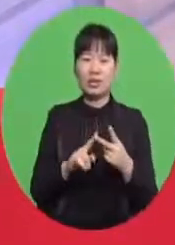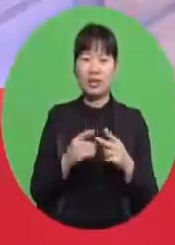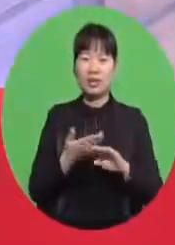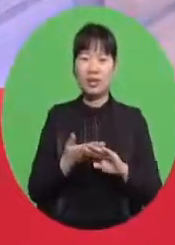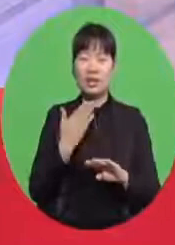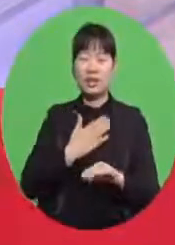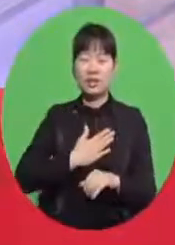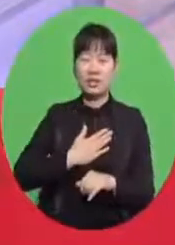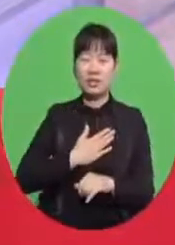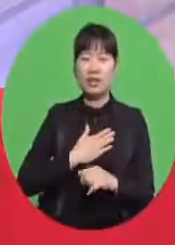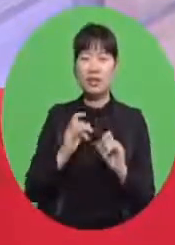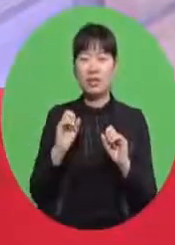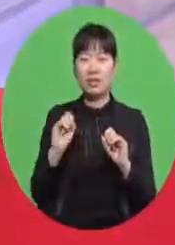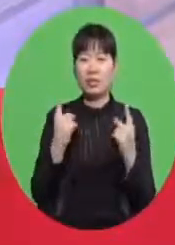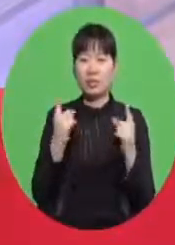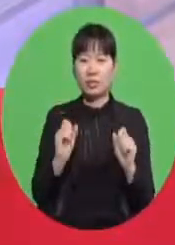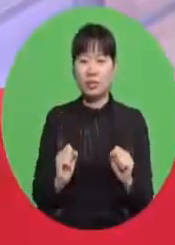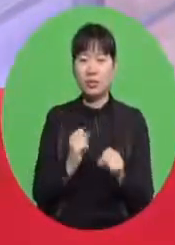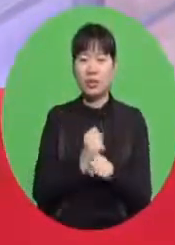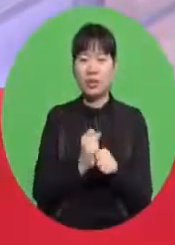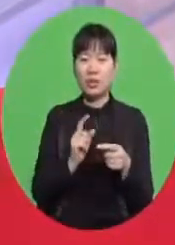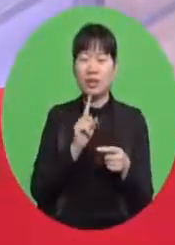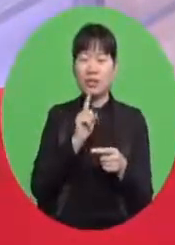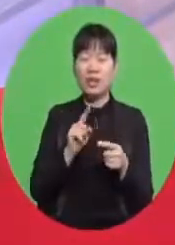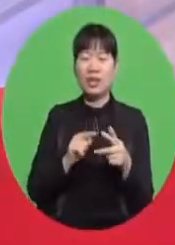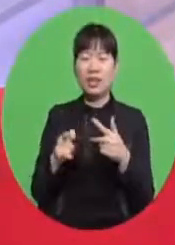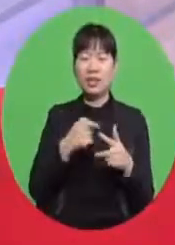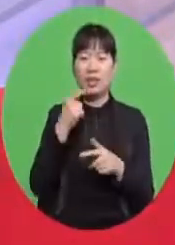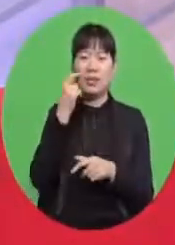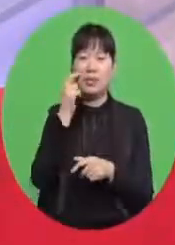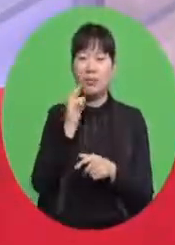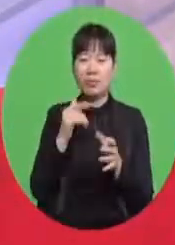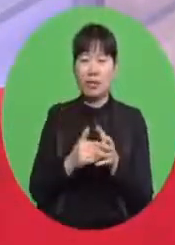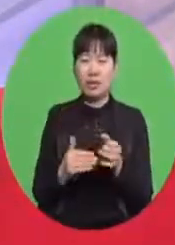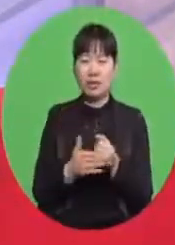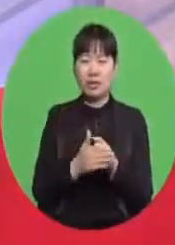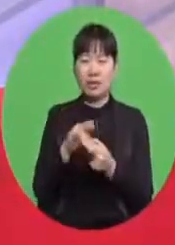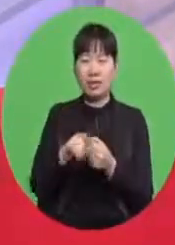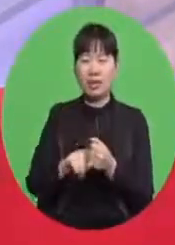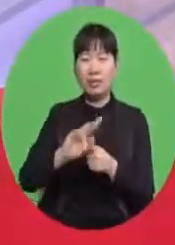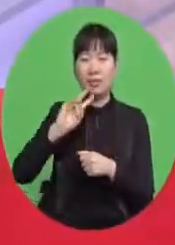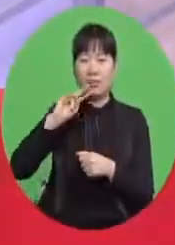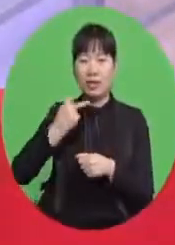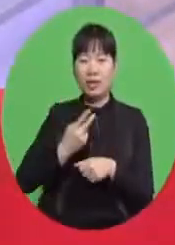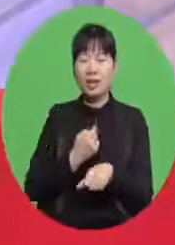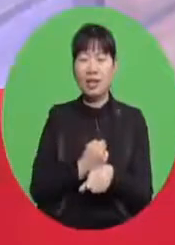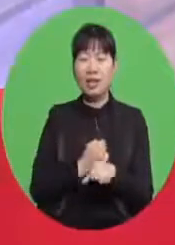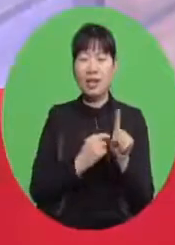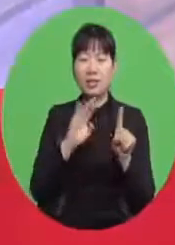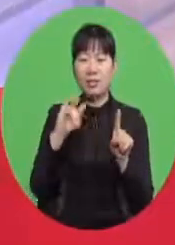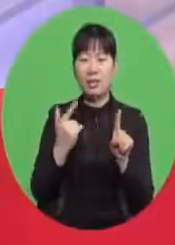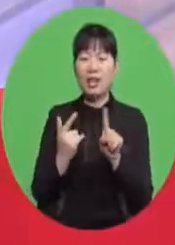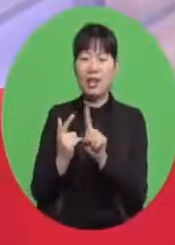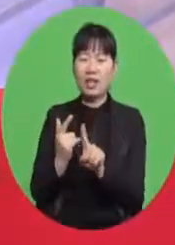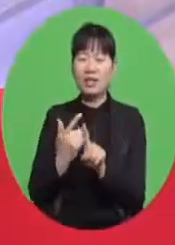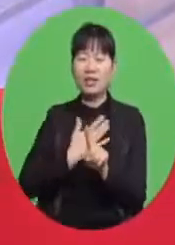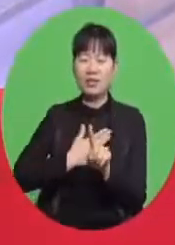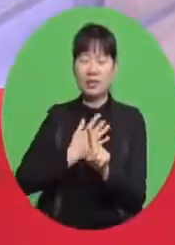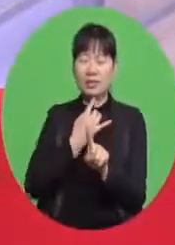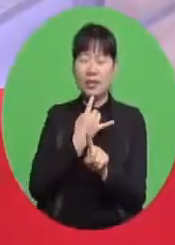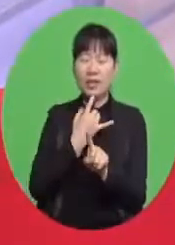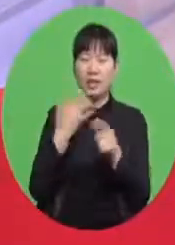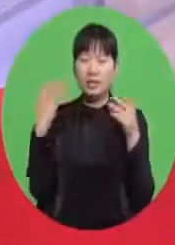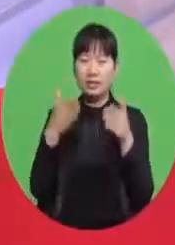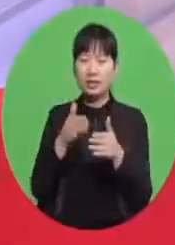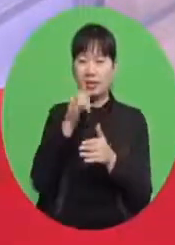이상의 감정이 공존한다라는 사실을 이해를 못해요. 그러니까 그 말은 바꿔 말하면 한 번에 한 가지 감정에만